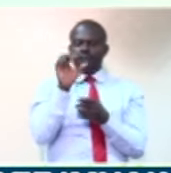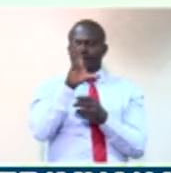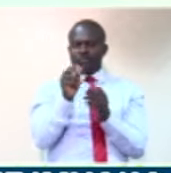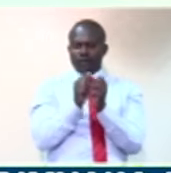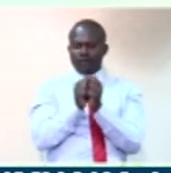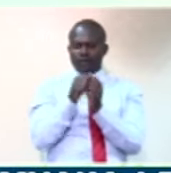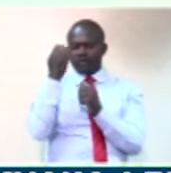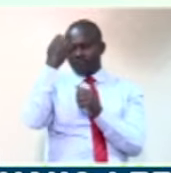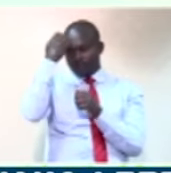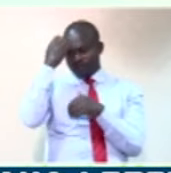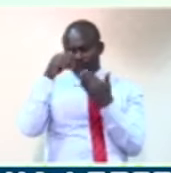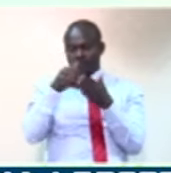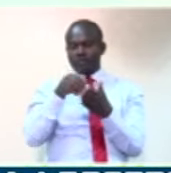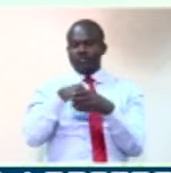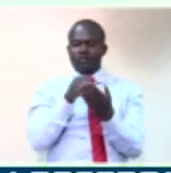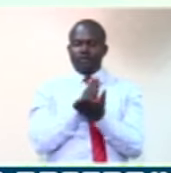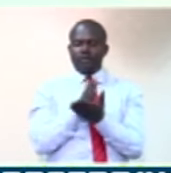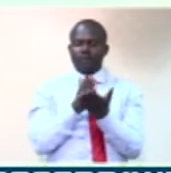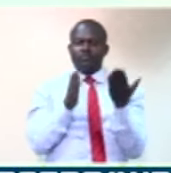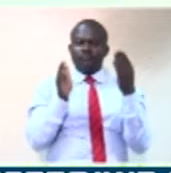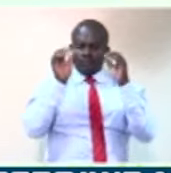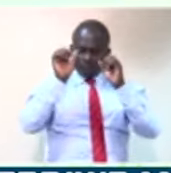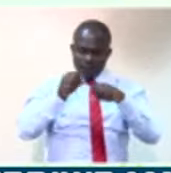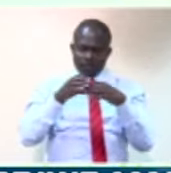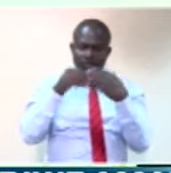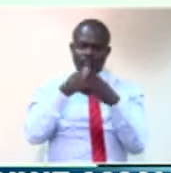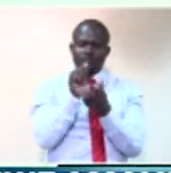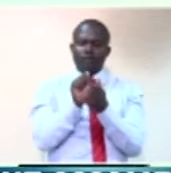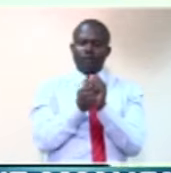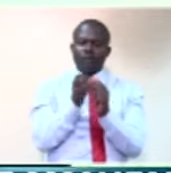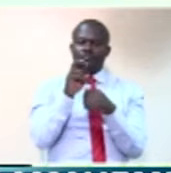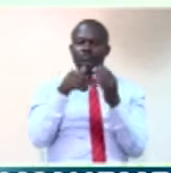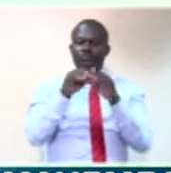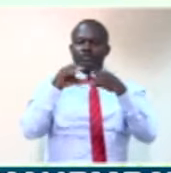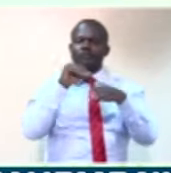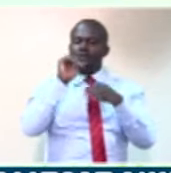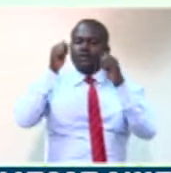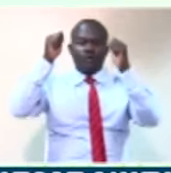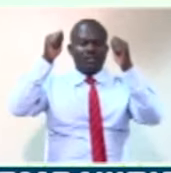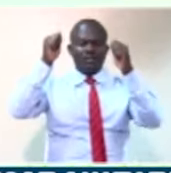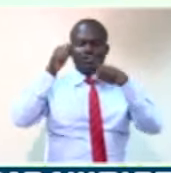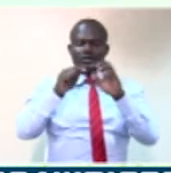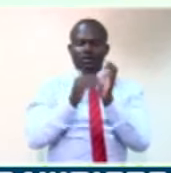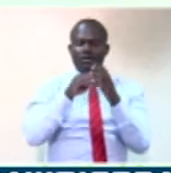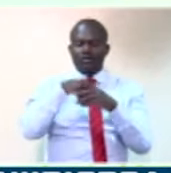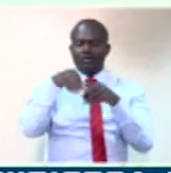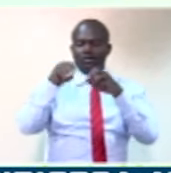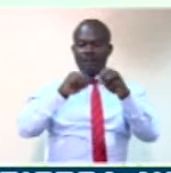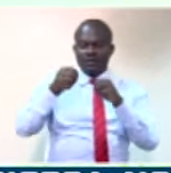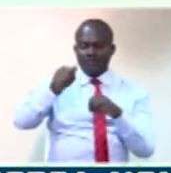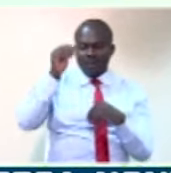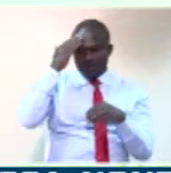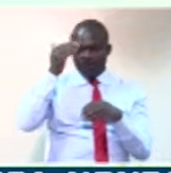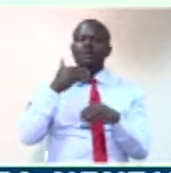Buraya, usanga ko mu by'ukuri ushobora kuba uyobora siporo cyangwa se ekipe utanayifana ari kuri muri management yayo, kubera ko